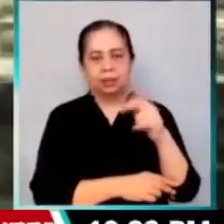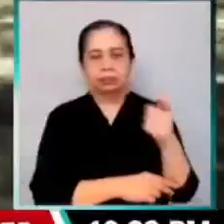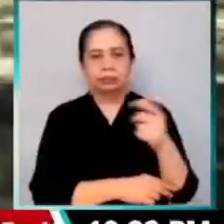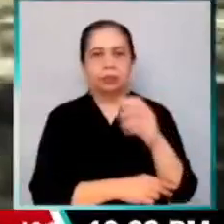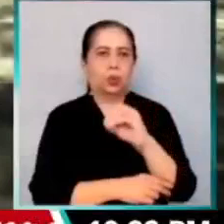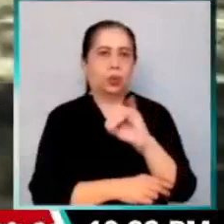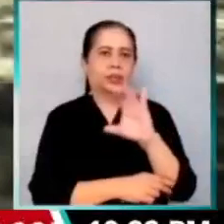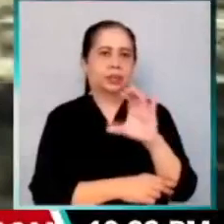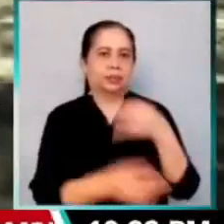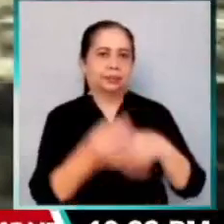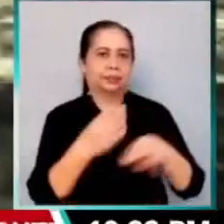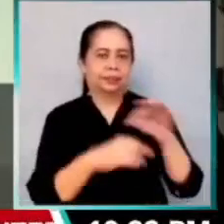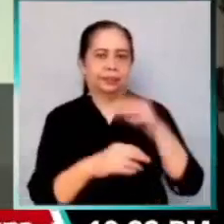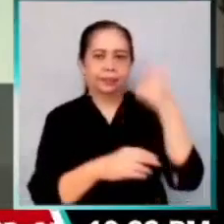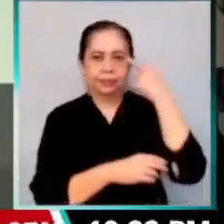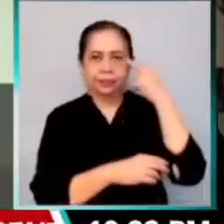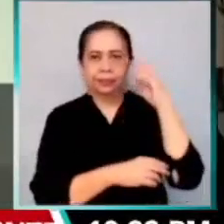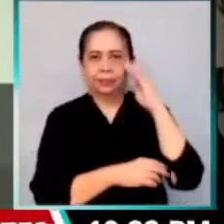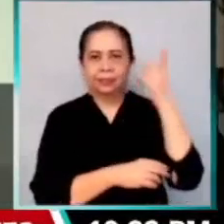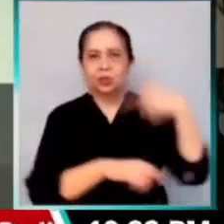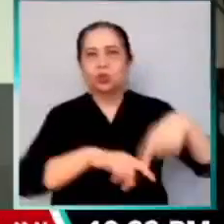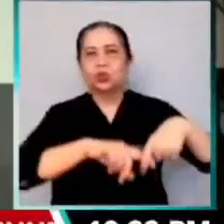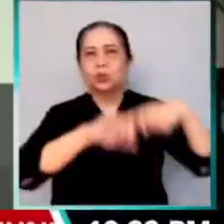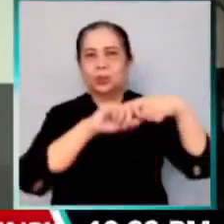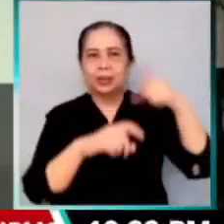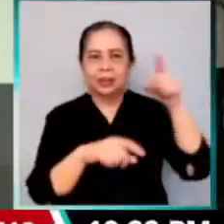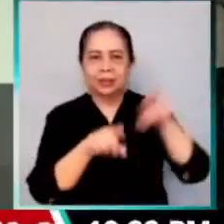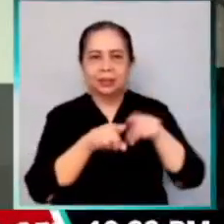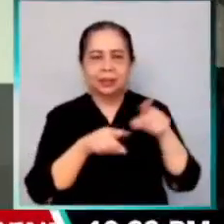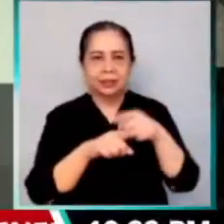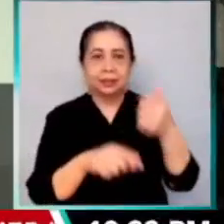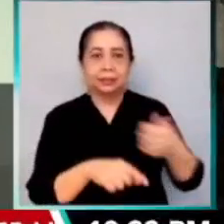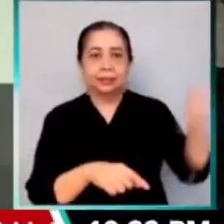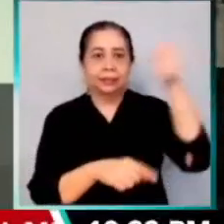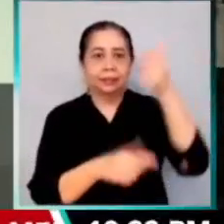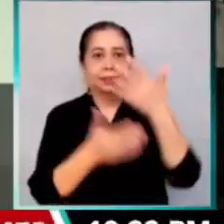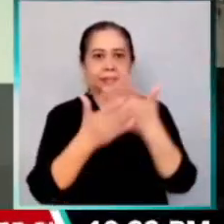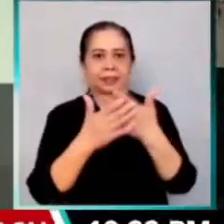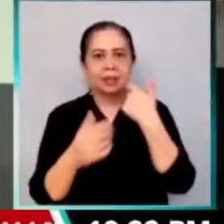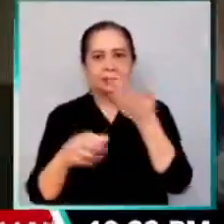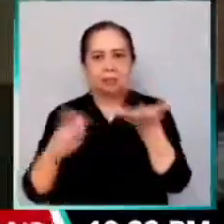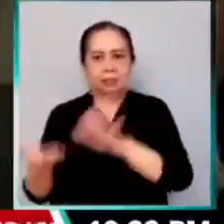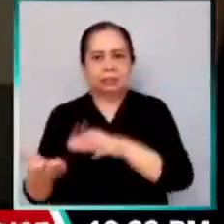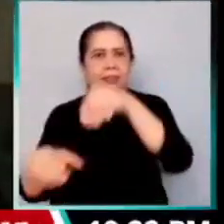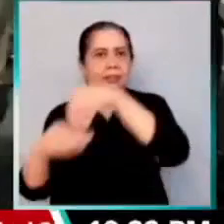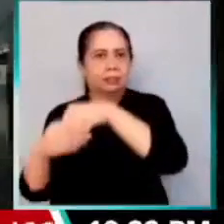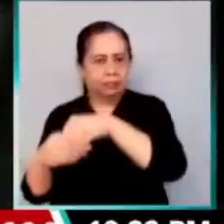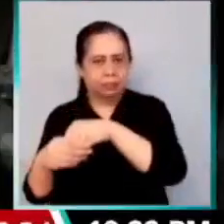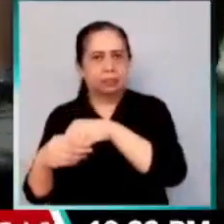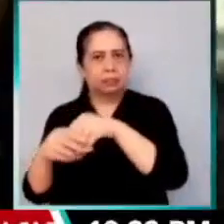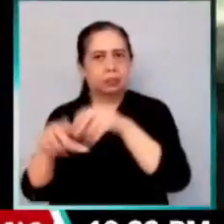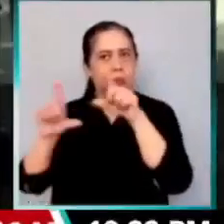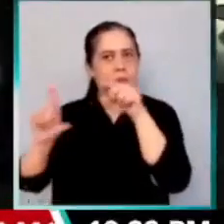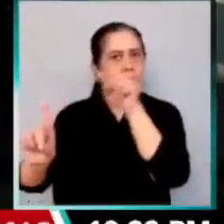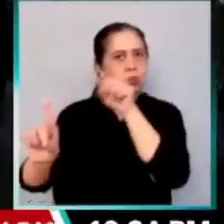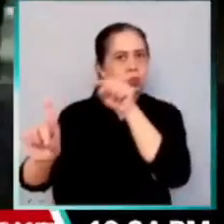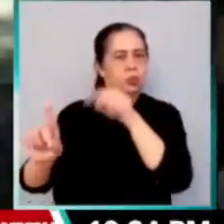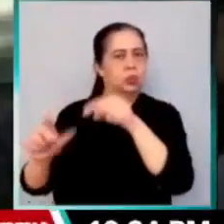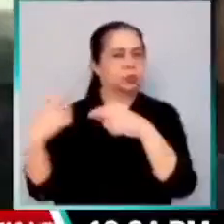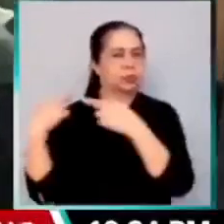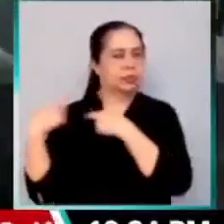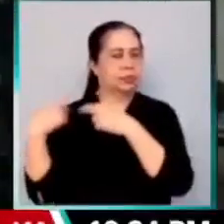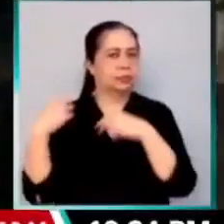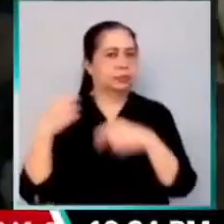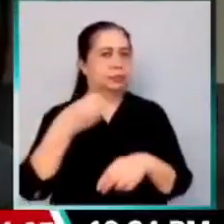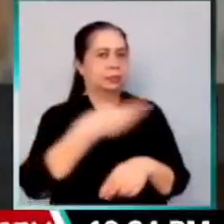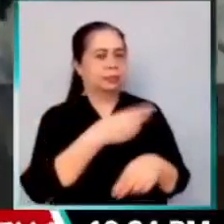si Gerald Bantag na nasuspindi bilang Director General matapos mamatay sa loob ng bilibid ang itinuturong middleman sa pagpatay sa broadcaster na